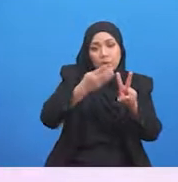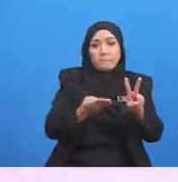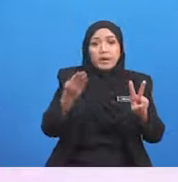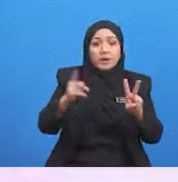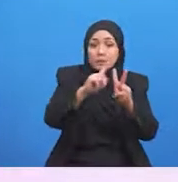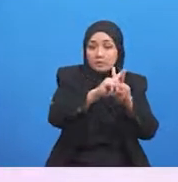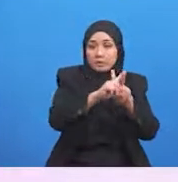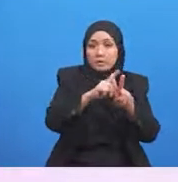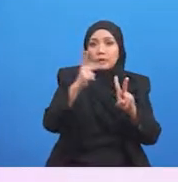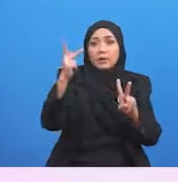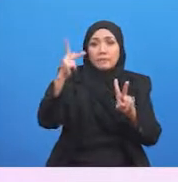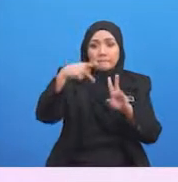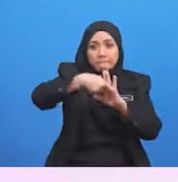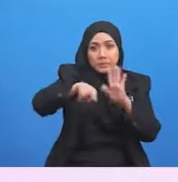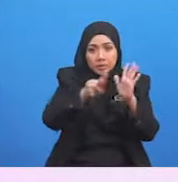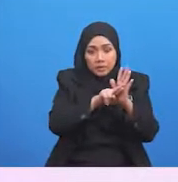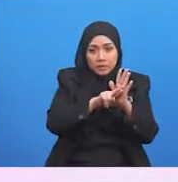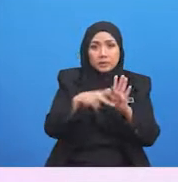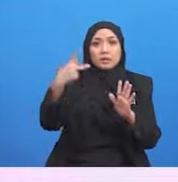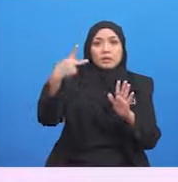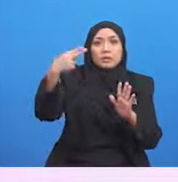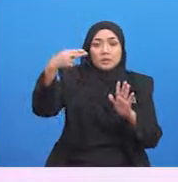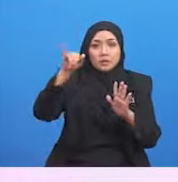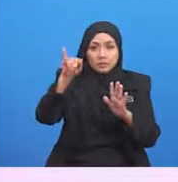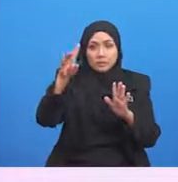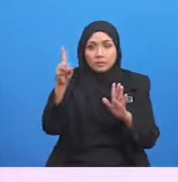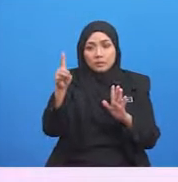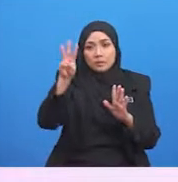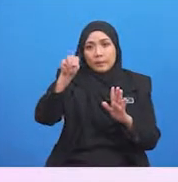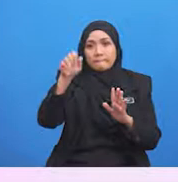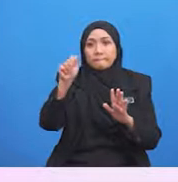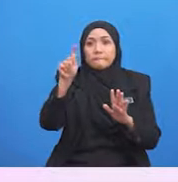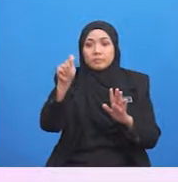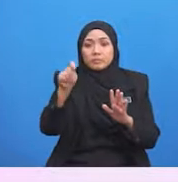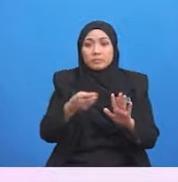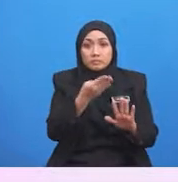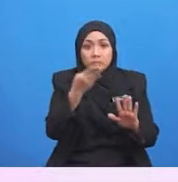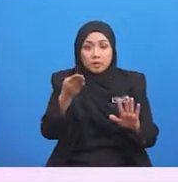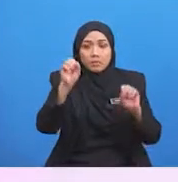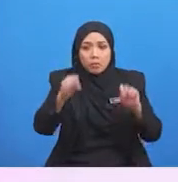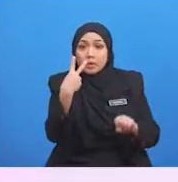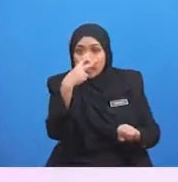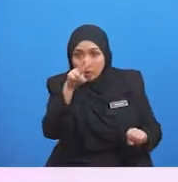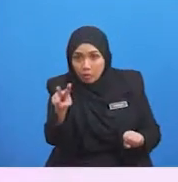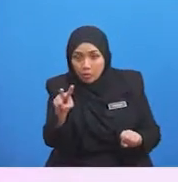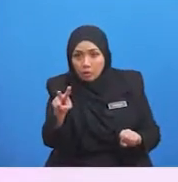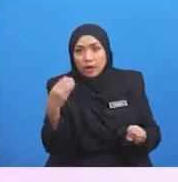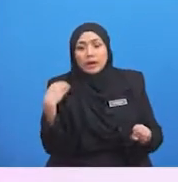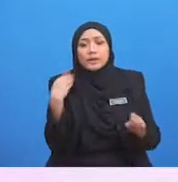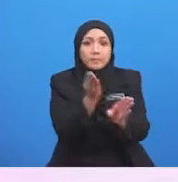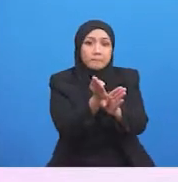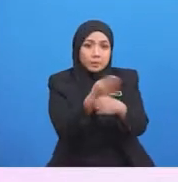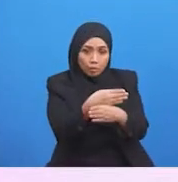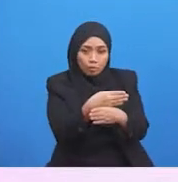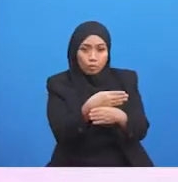perkhidmatan. Barang adalah produk yang boleh dilihat secara fizikal, mempunyai reka bentuk